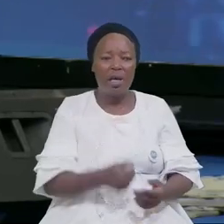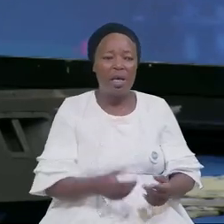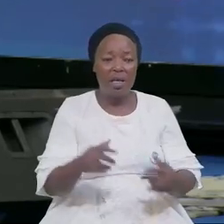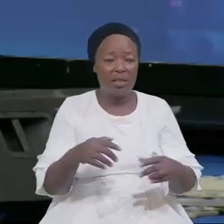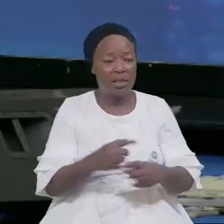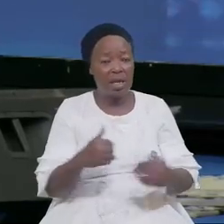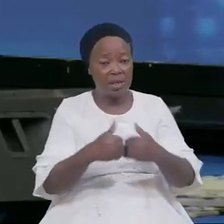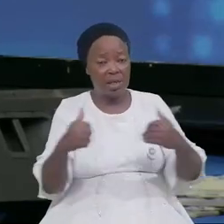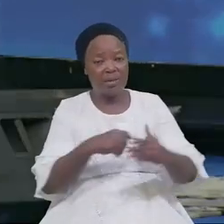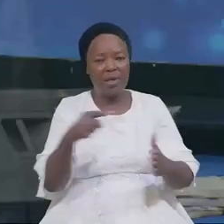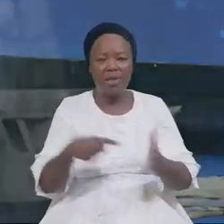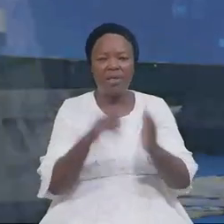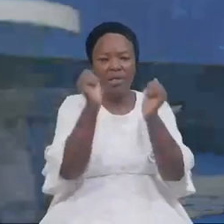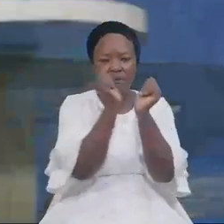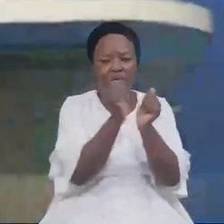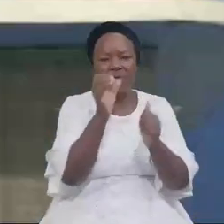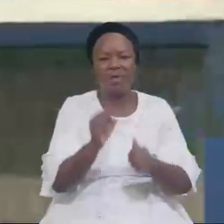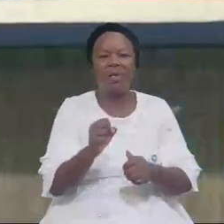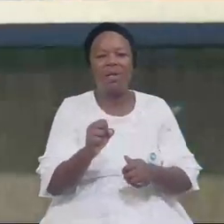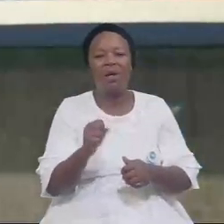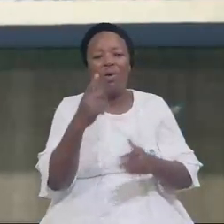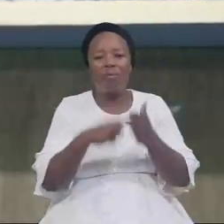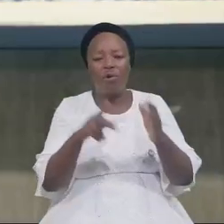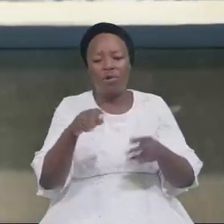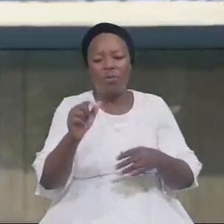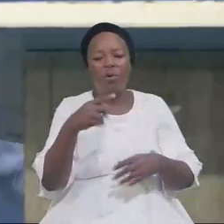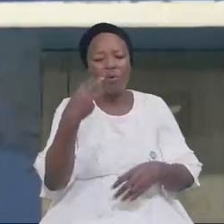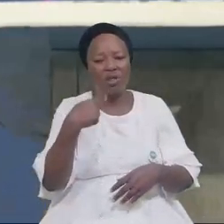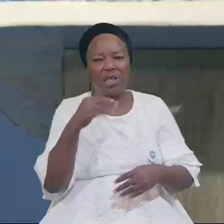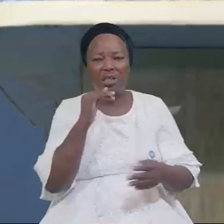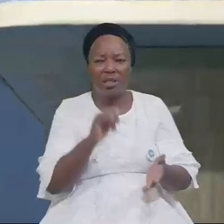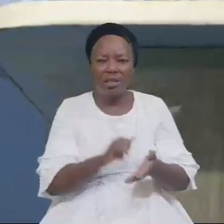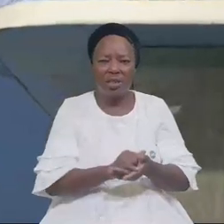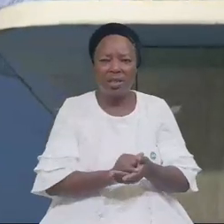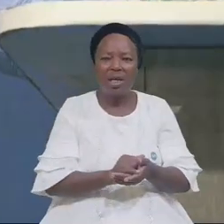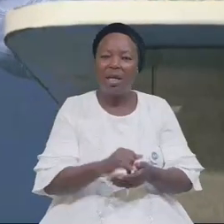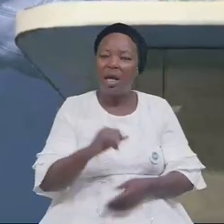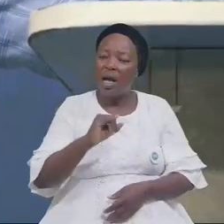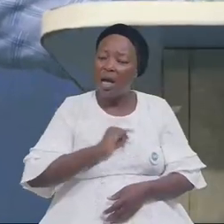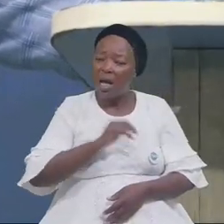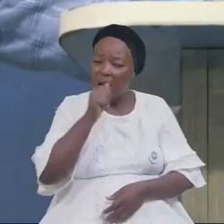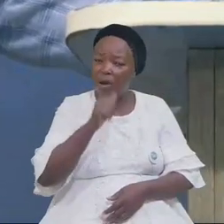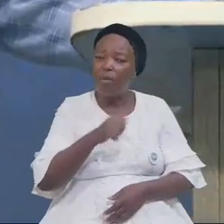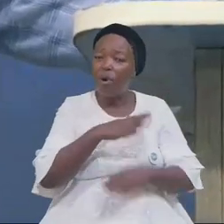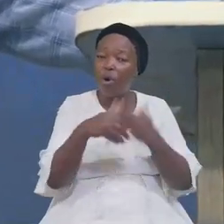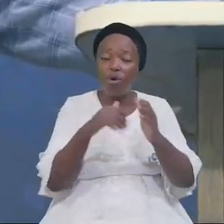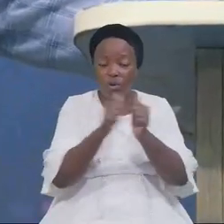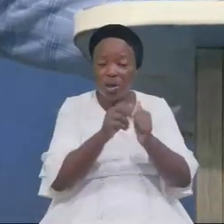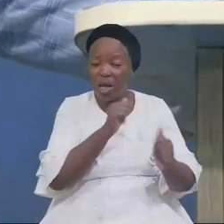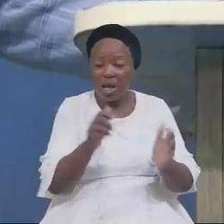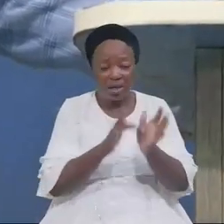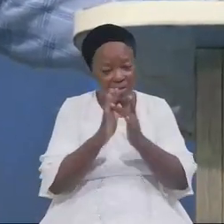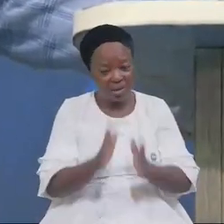liens. Ce que Paul disait, c'est que, oui, je suis entièrement chrétien. Je souffre